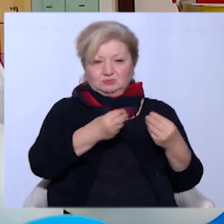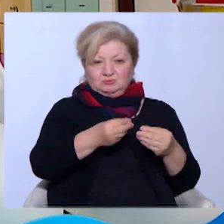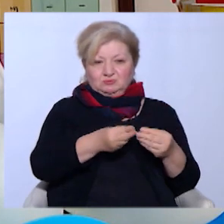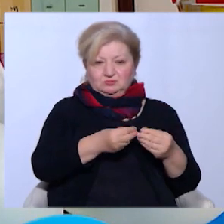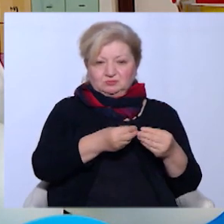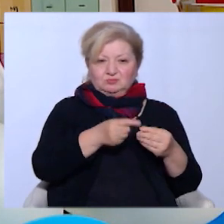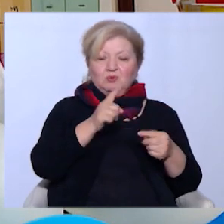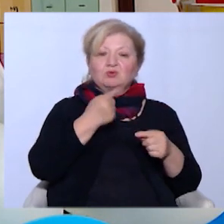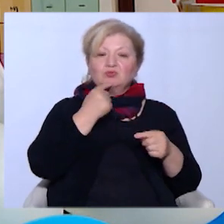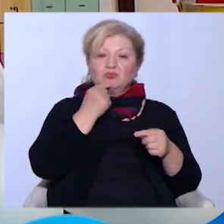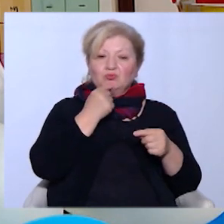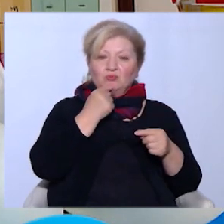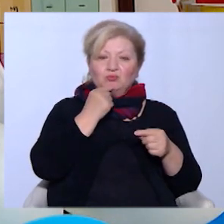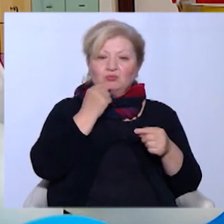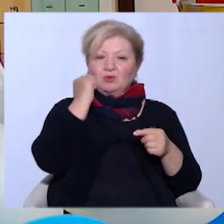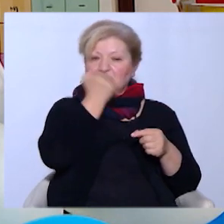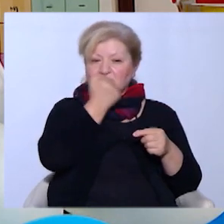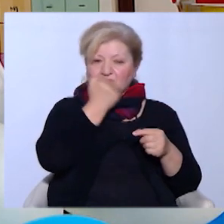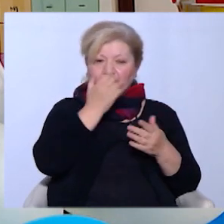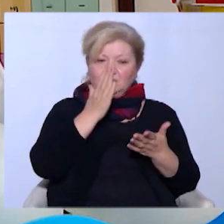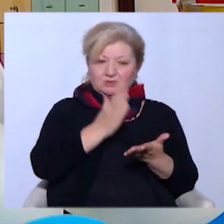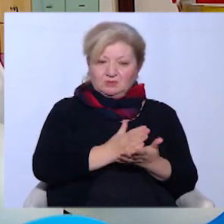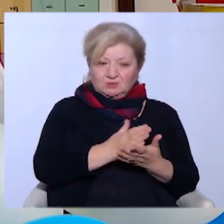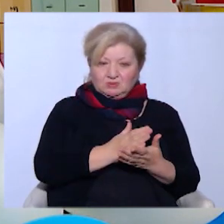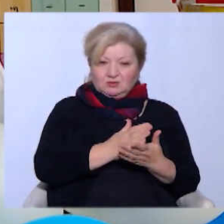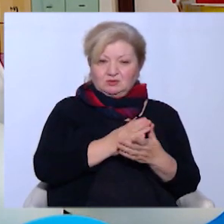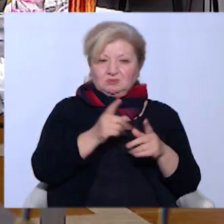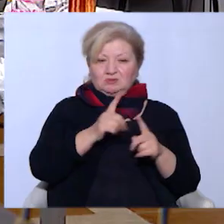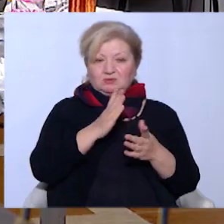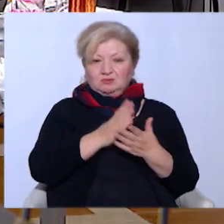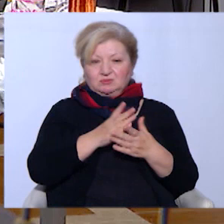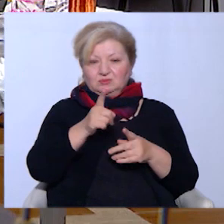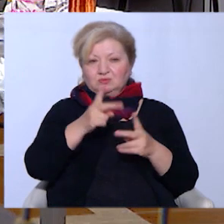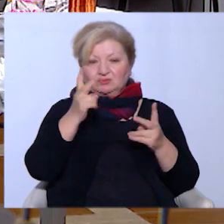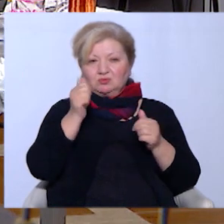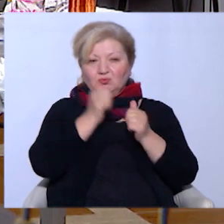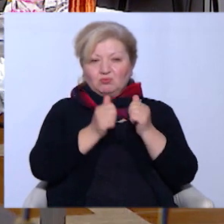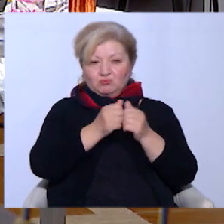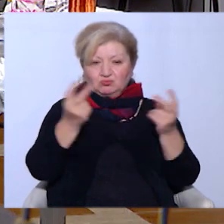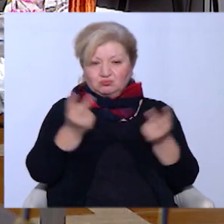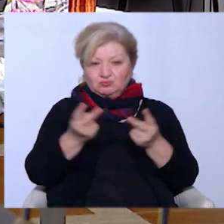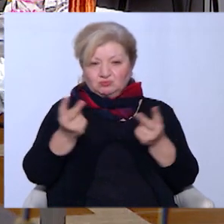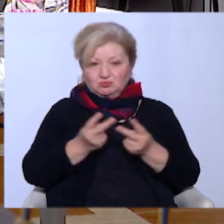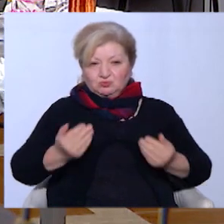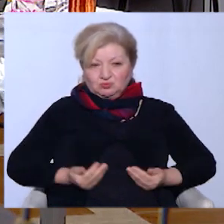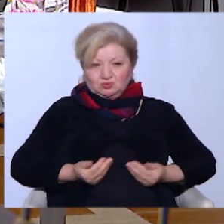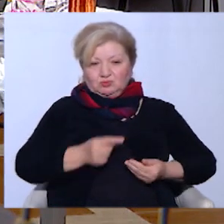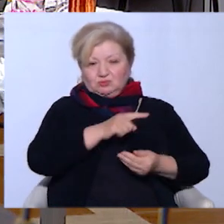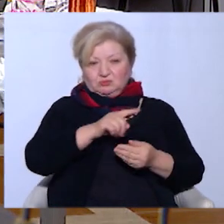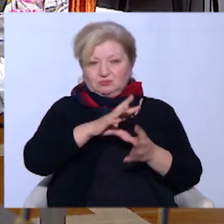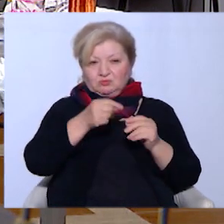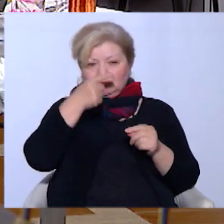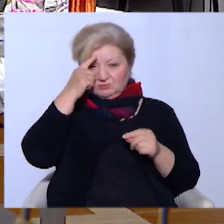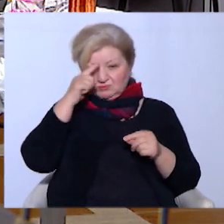მცენარეებს ზრდა განვითარებისა და ნაყოფის მოსაცემად. მოდით ახლა რთულ ნივთიერებებს შევეხოთ. მე ყოველთვის აქცენტს ვაკეთებ